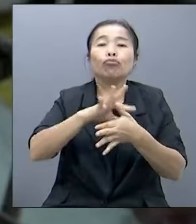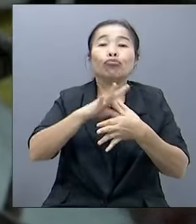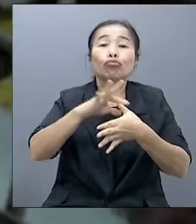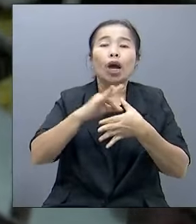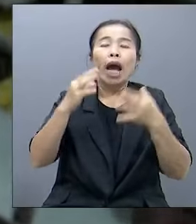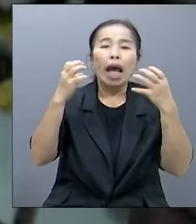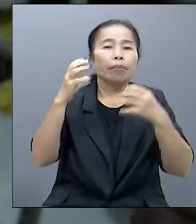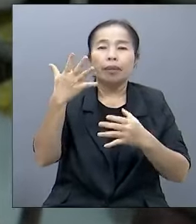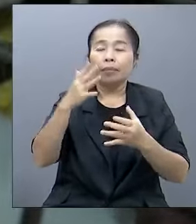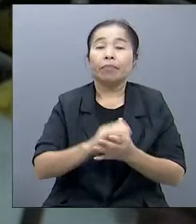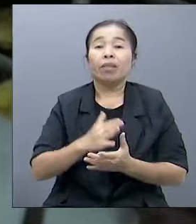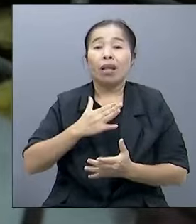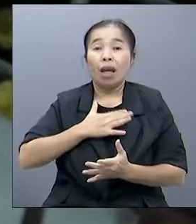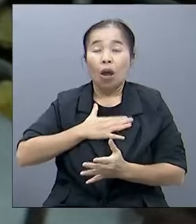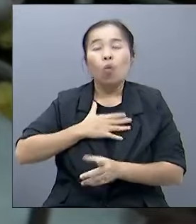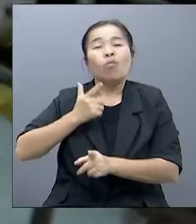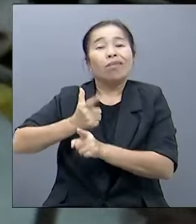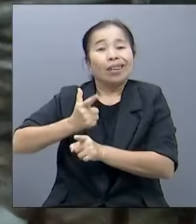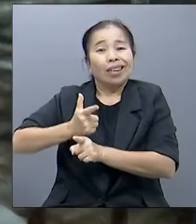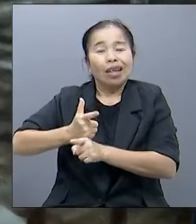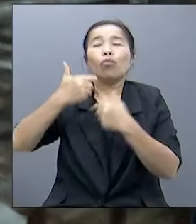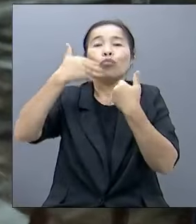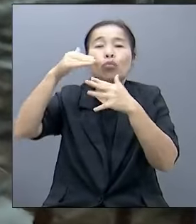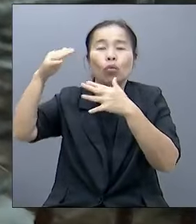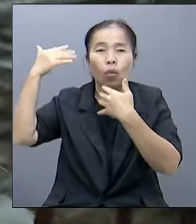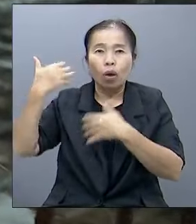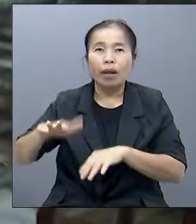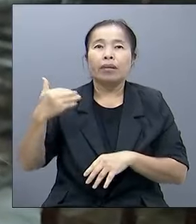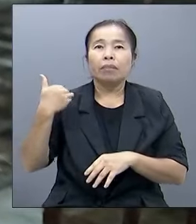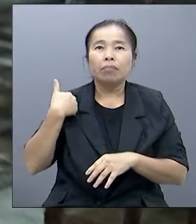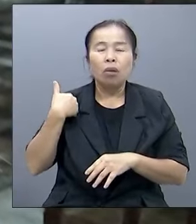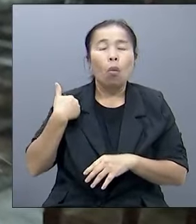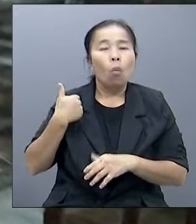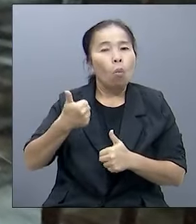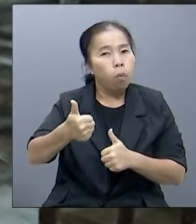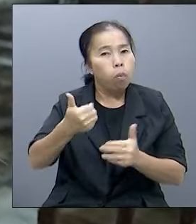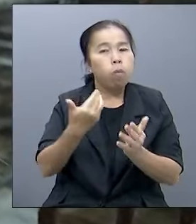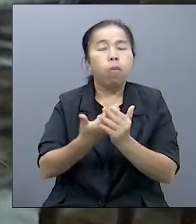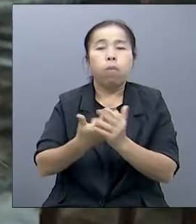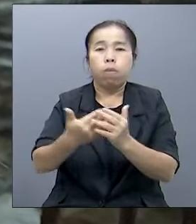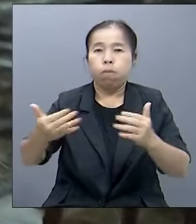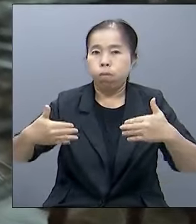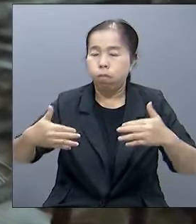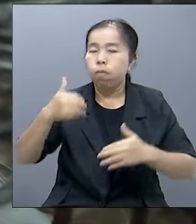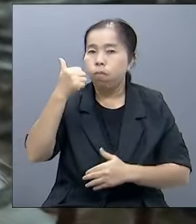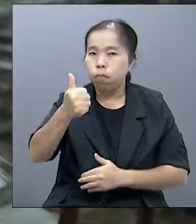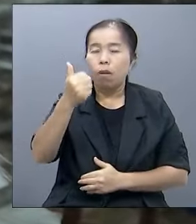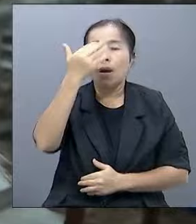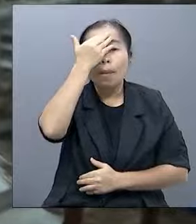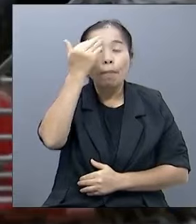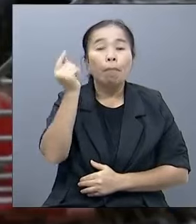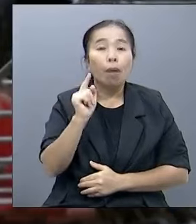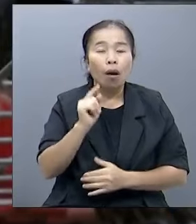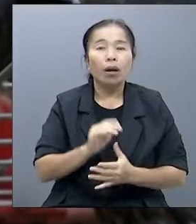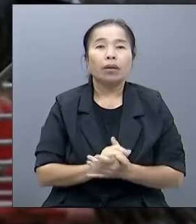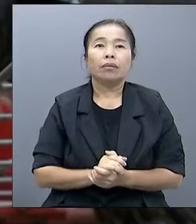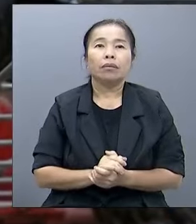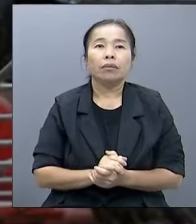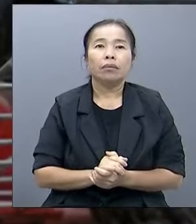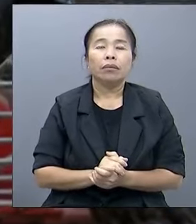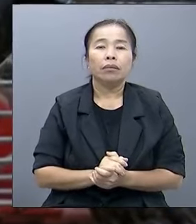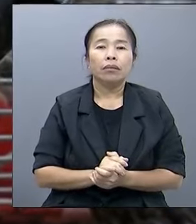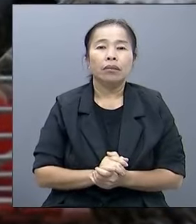ายเนื้อมานะครับจะบอกไงดีว่าเกินคาดนะฮะเกินคาดเพราะว่าเหมือนก้าวกระโดดน